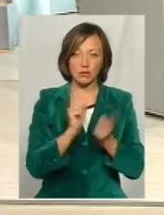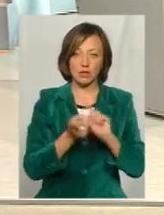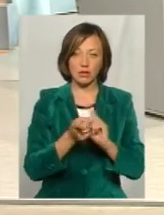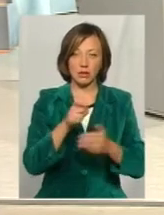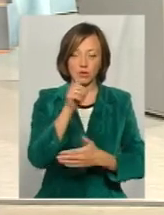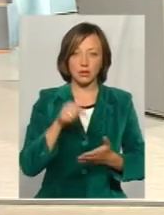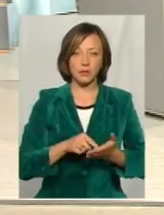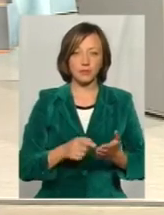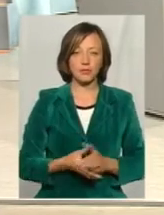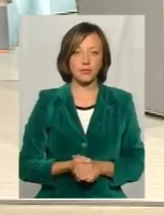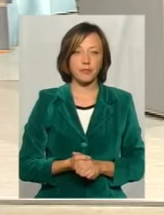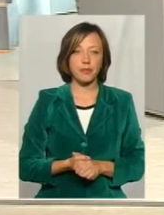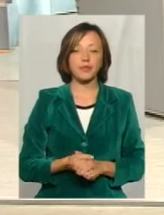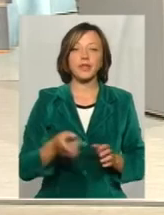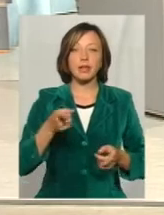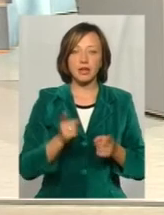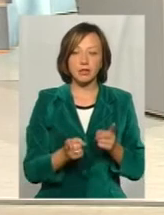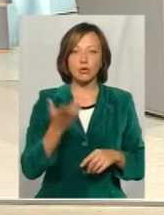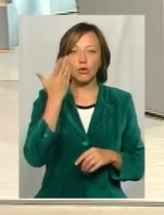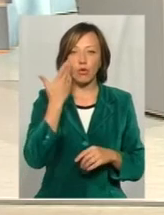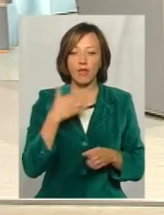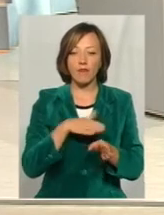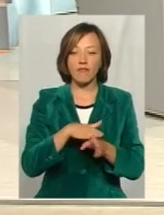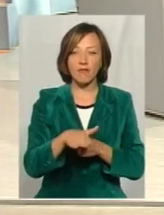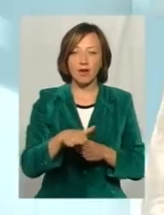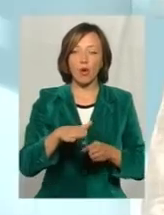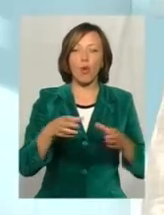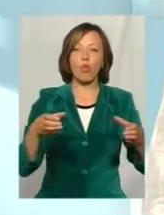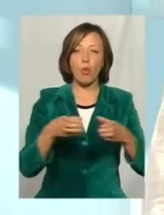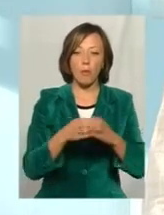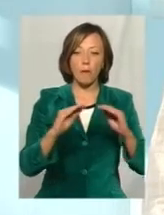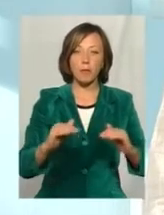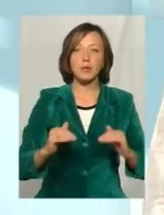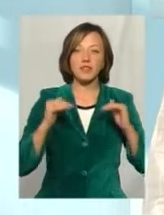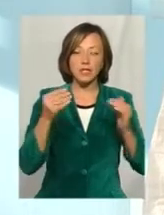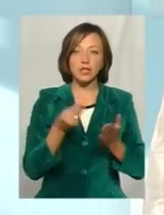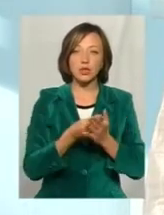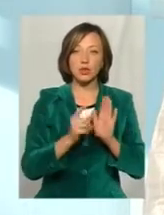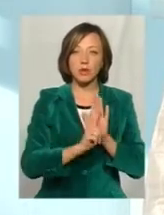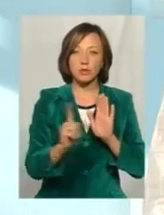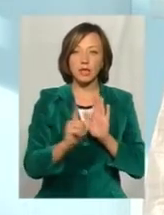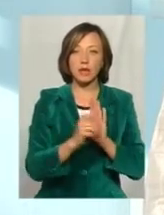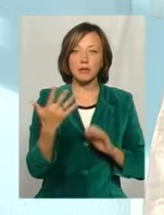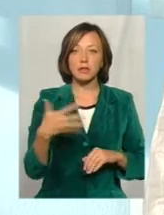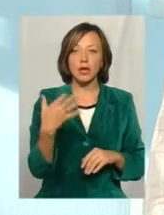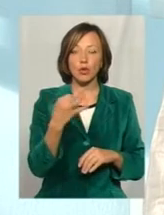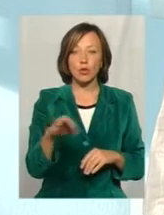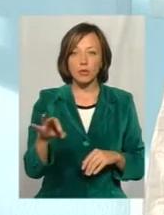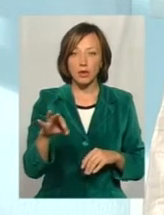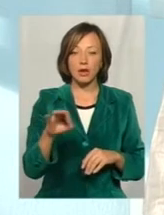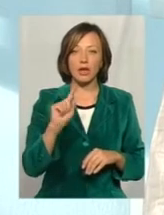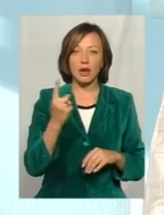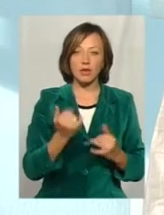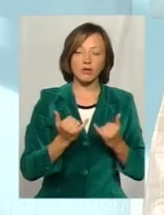ціни? Ну, дійсно, коли виконком міської ради підвищував ціну на проїзд на 50 копійок для маршруток, на гривню